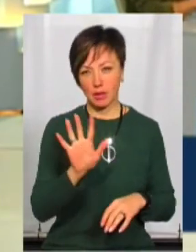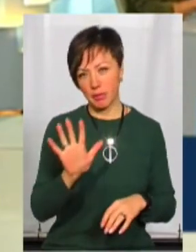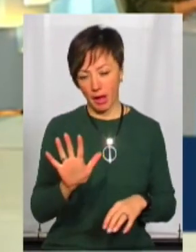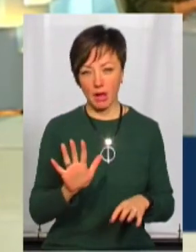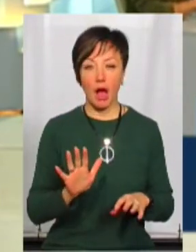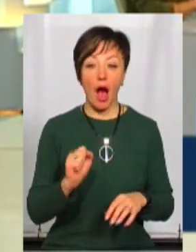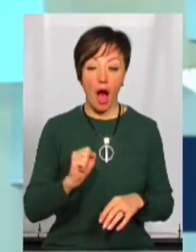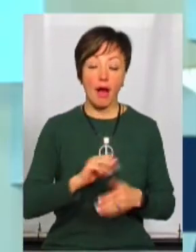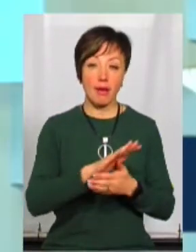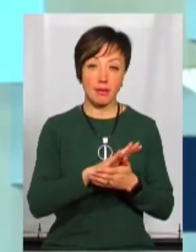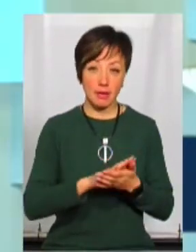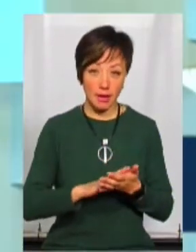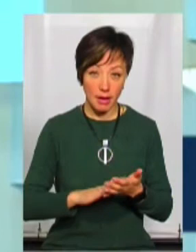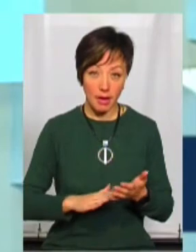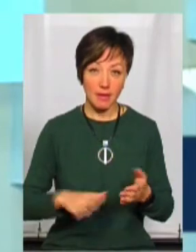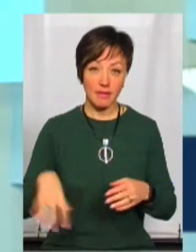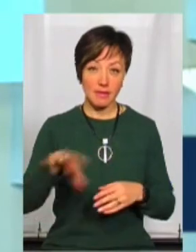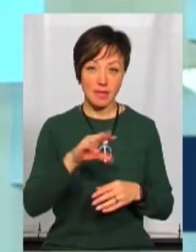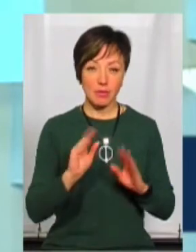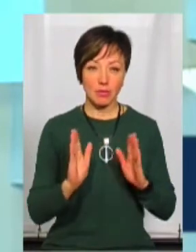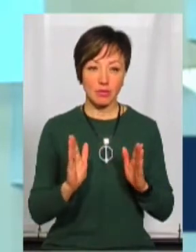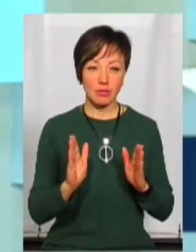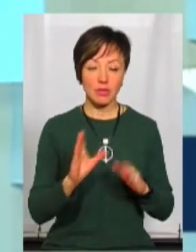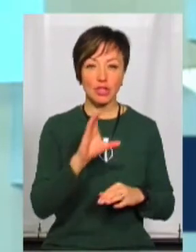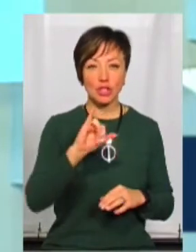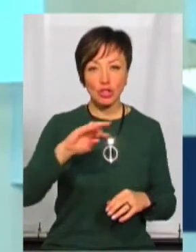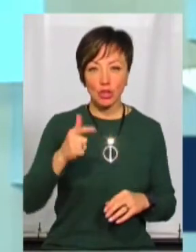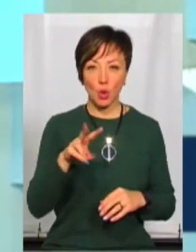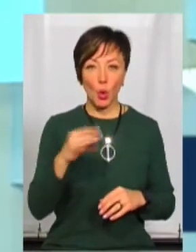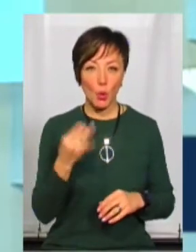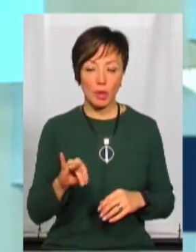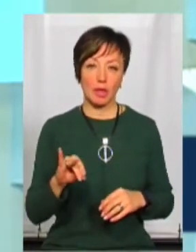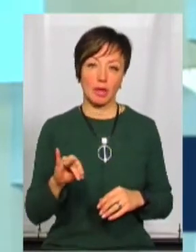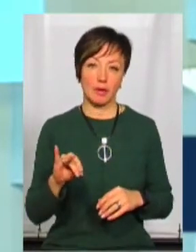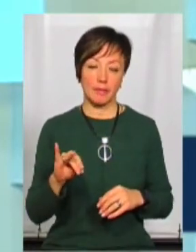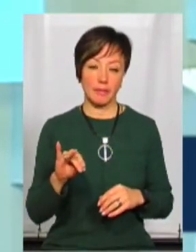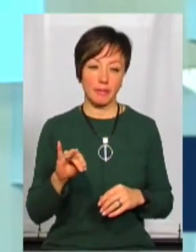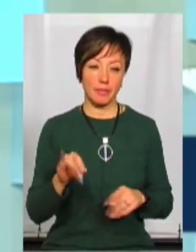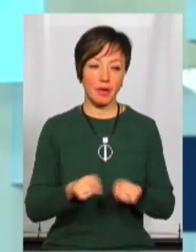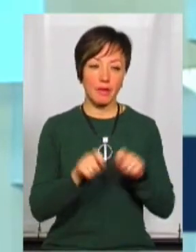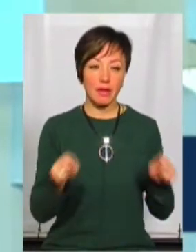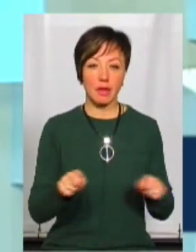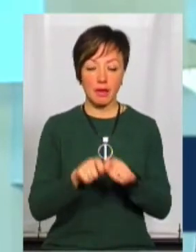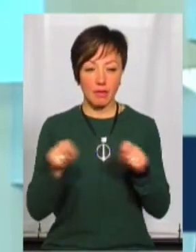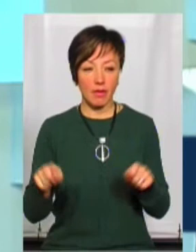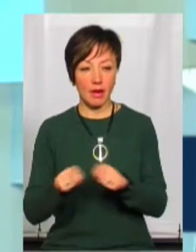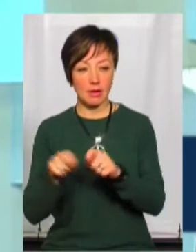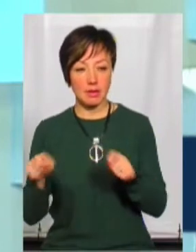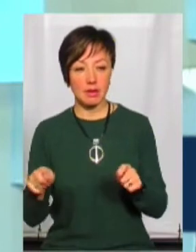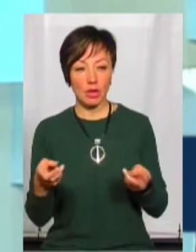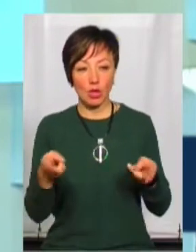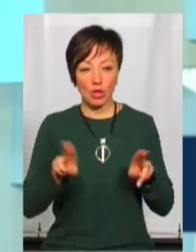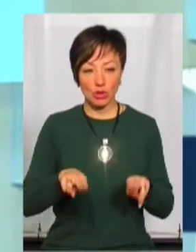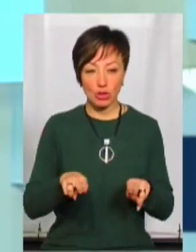4-5 відкриємо, а вже в подальшому всі будемо вже в січні, в лютому і відкривати всі